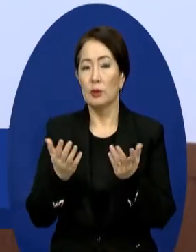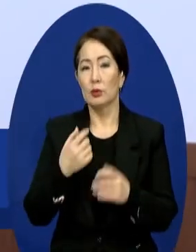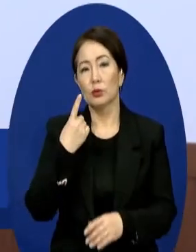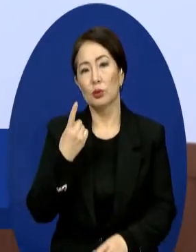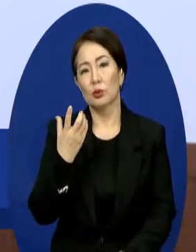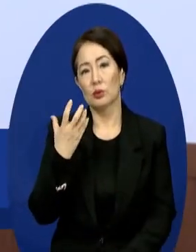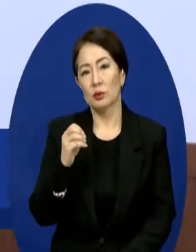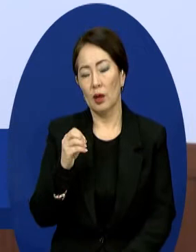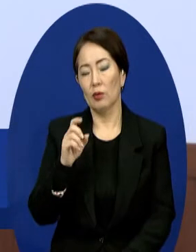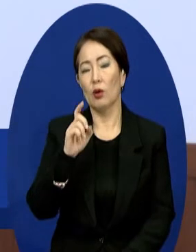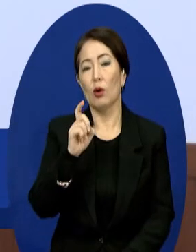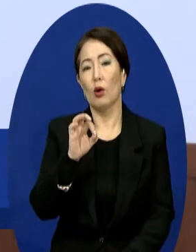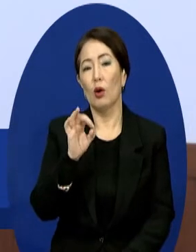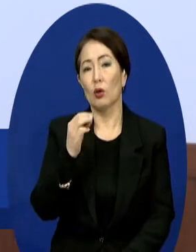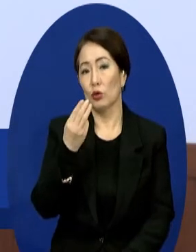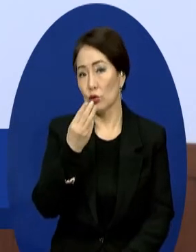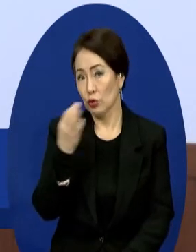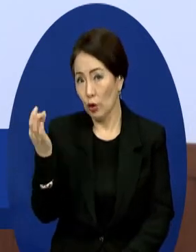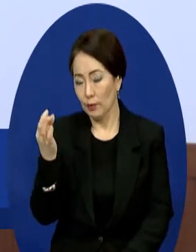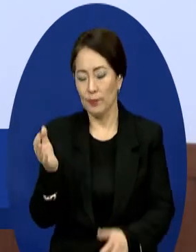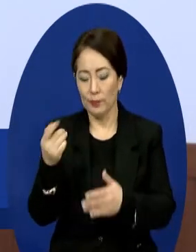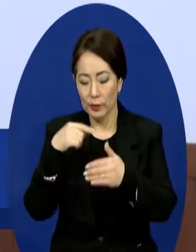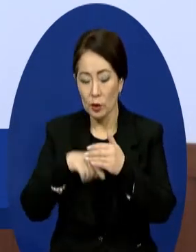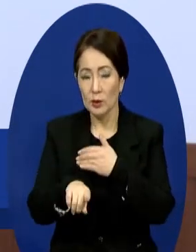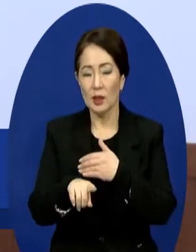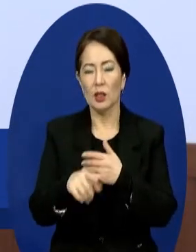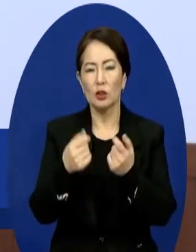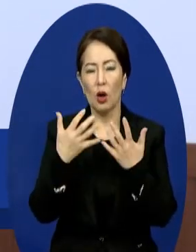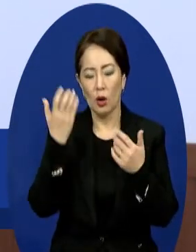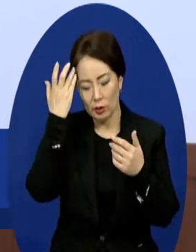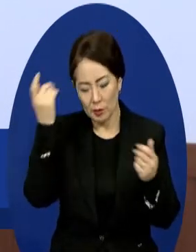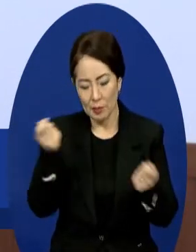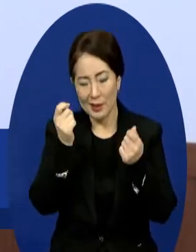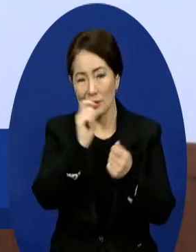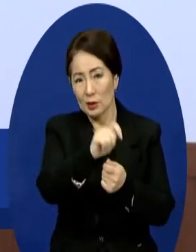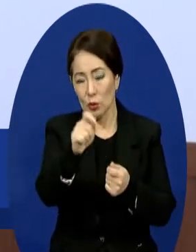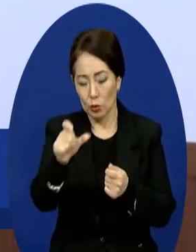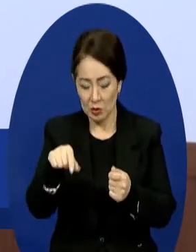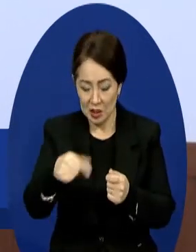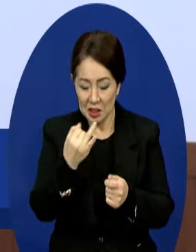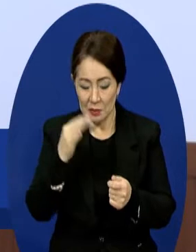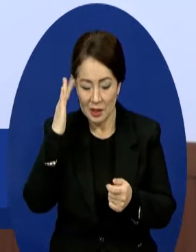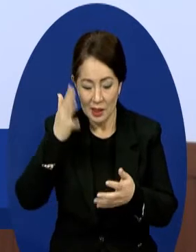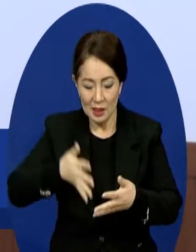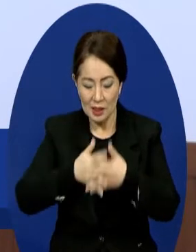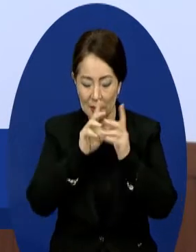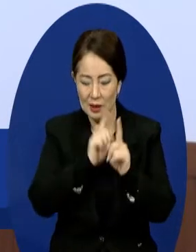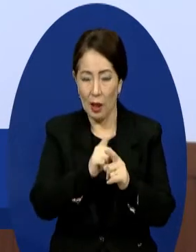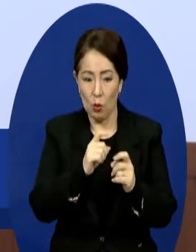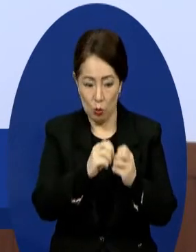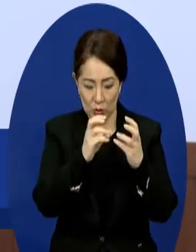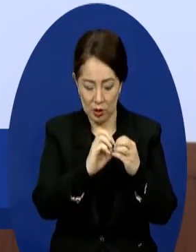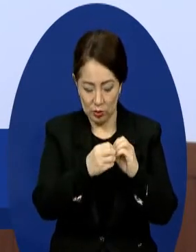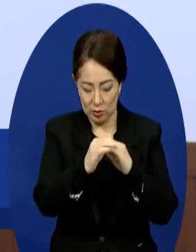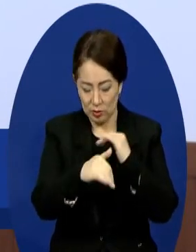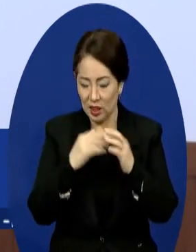150 гаруй хоршоод за түүний ард маш олон малчд нийлээд энэ системээр өөрийнхөө бүтээгдэхүүнүүдийг нэгсэн та дэлхийн